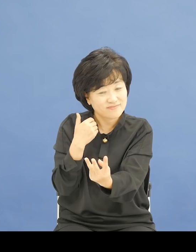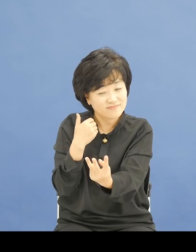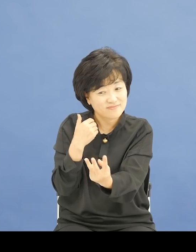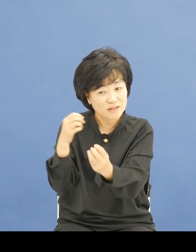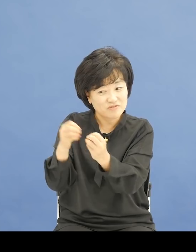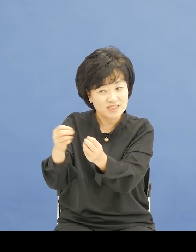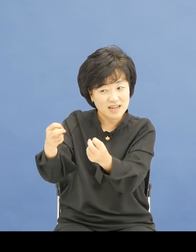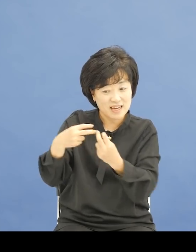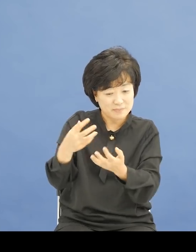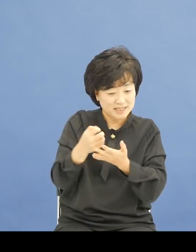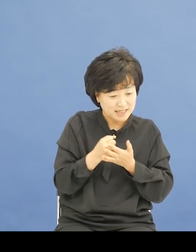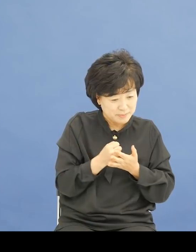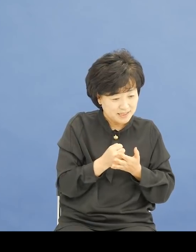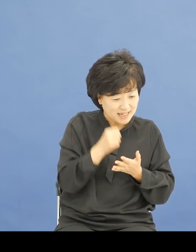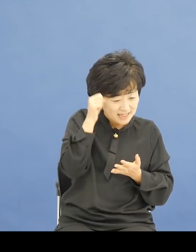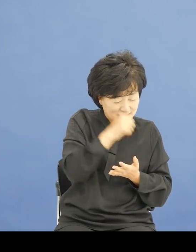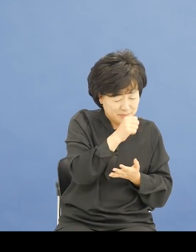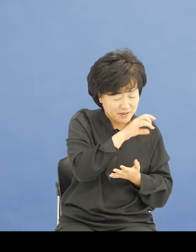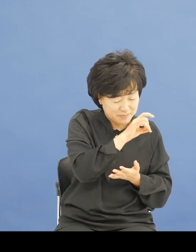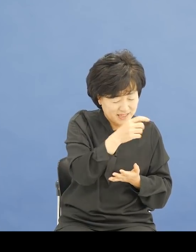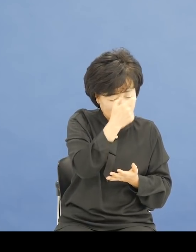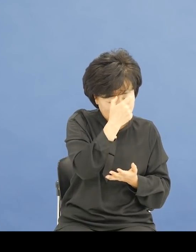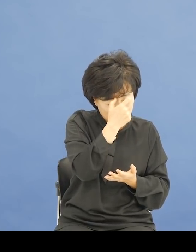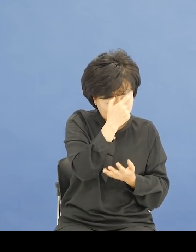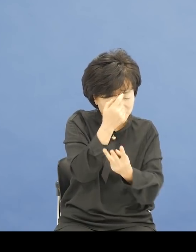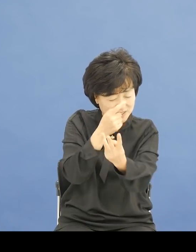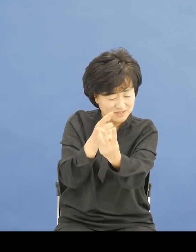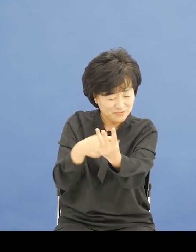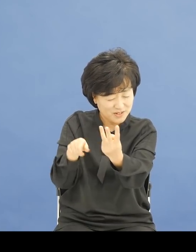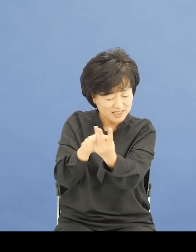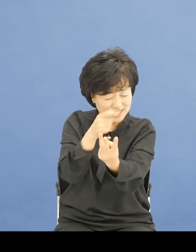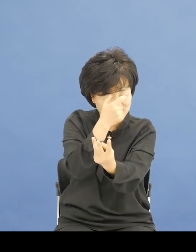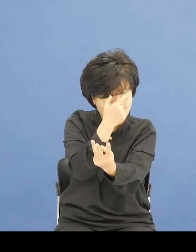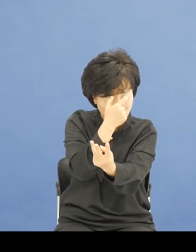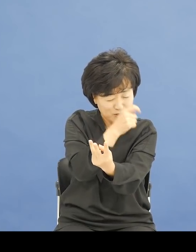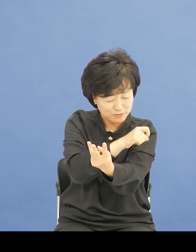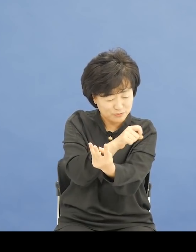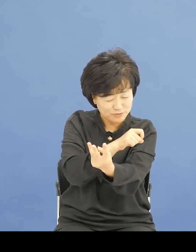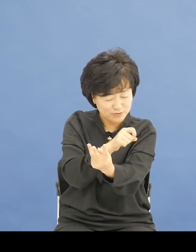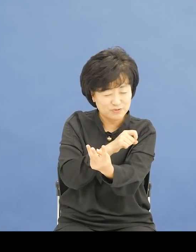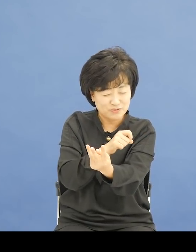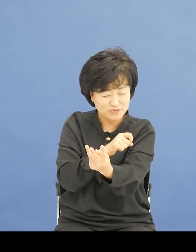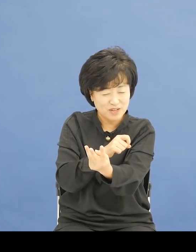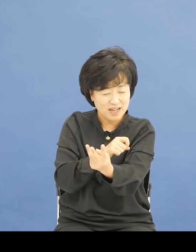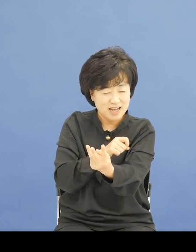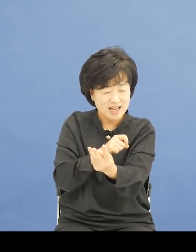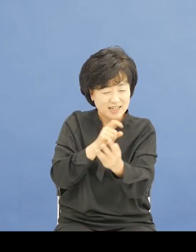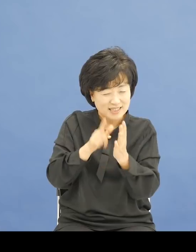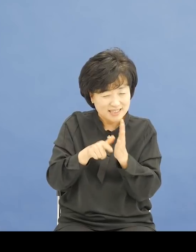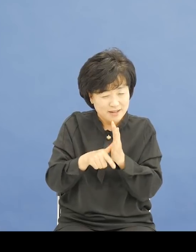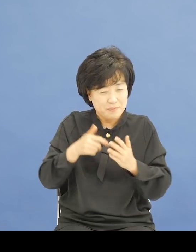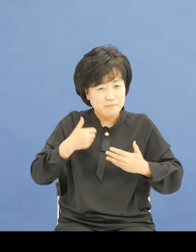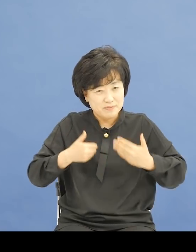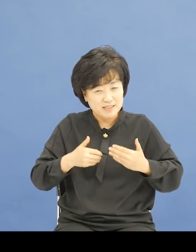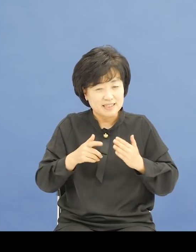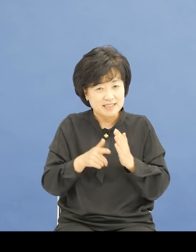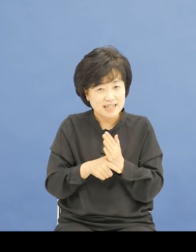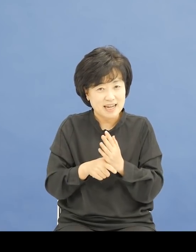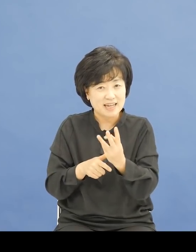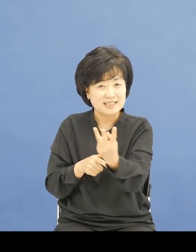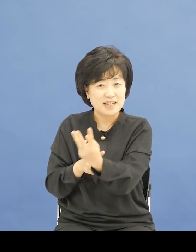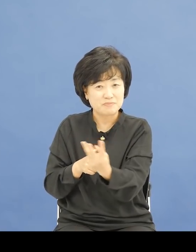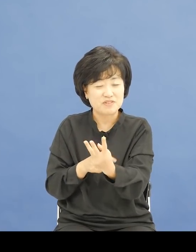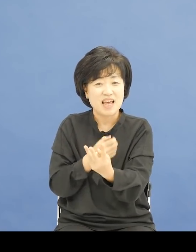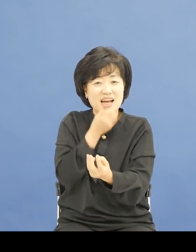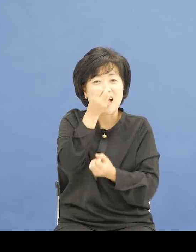네, 네, 딱 문자를 받자마자 이제 와. 새벽마다 기도했거든요. 세 분을 네, 위해서. 네. 기도하고 틈틈이 이제 바쁘다 보니까 틈틈이 세